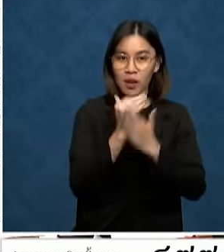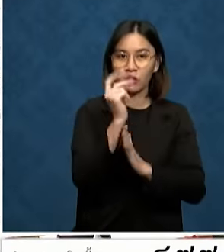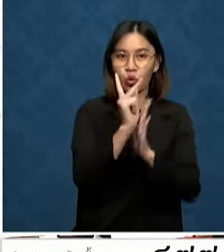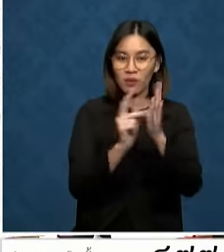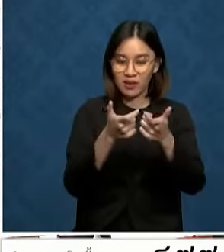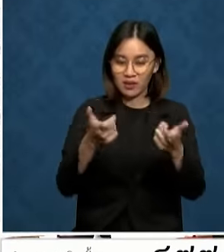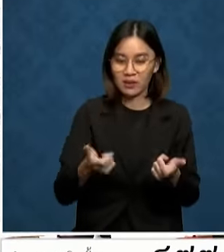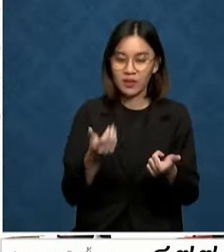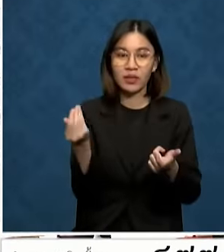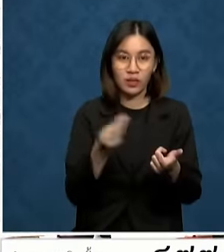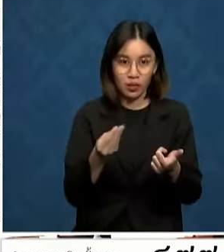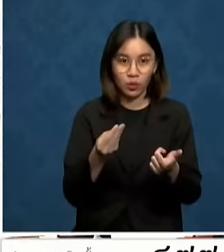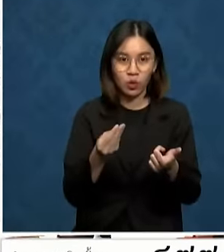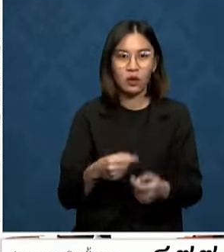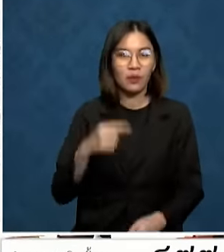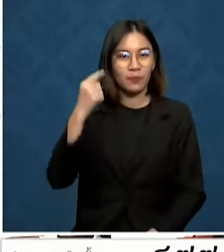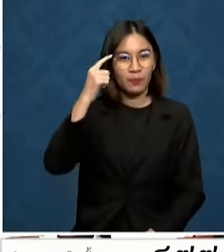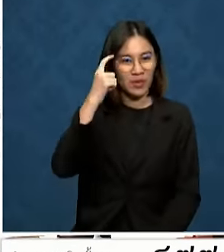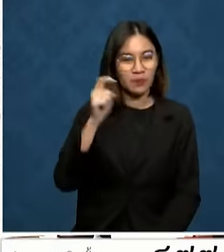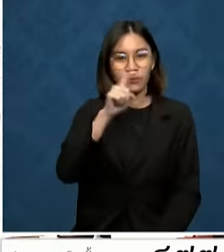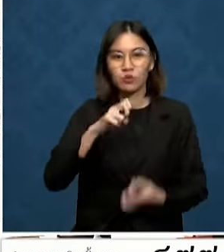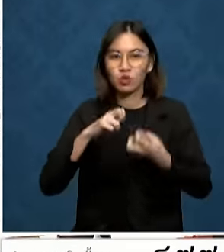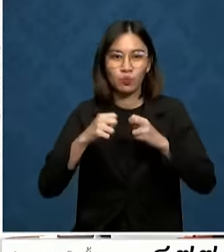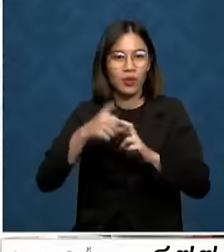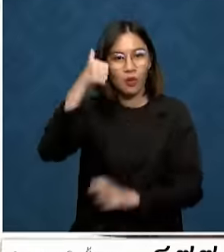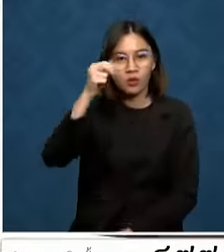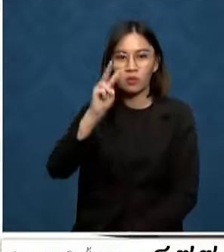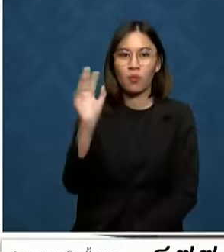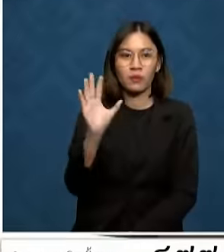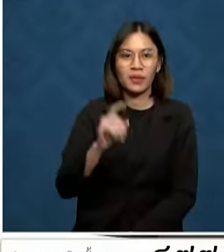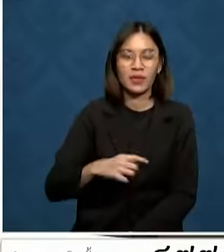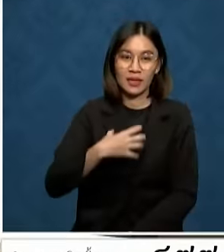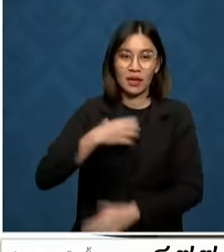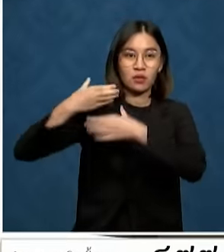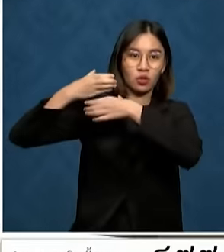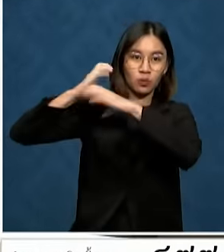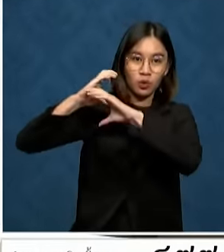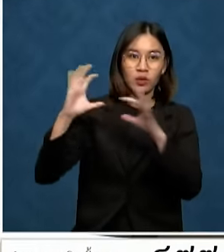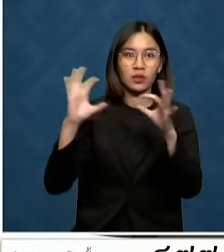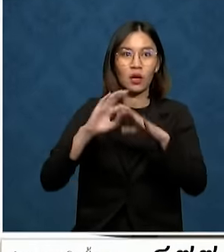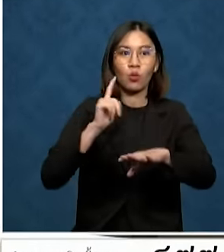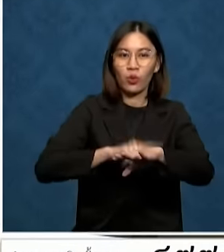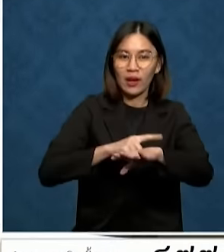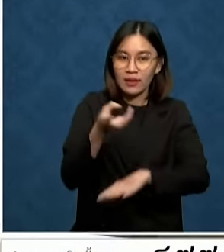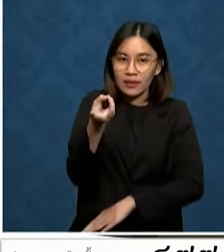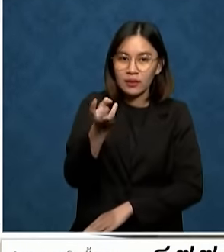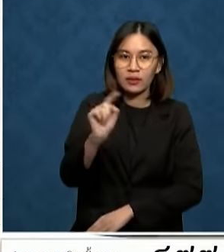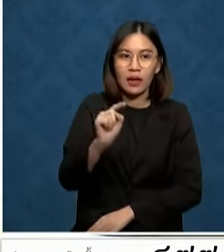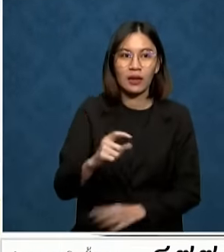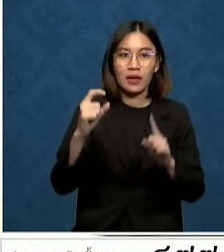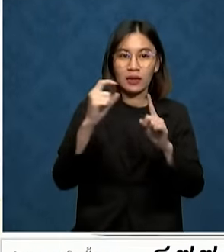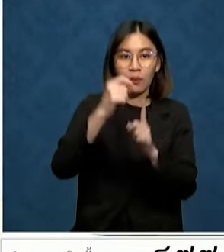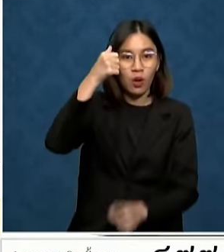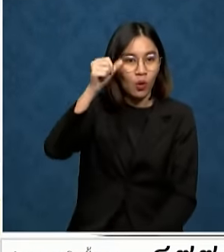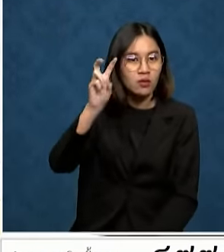อ paseτοีและไม่ไดติดใจในเรื่องกรอบ 2 วันแตอยากจะทวนเรื่องเวกาณกว่าคำว